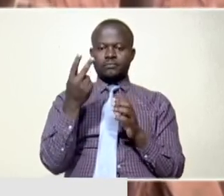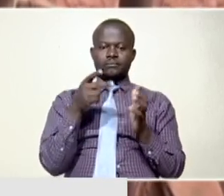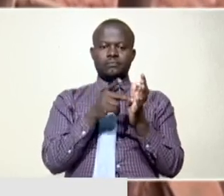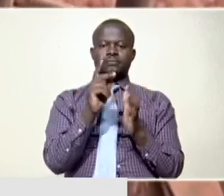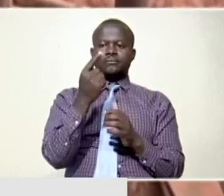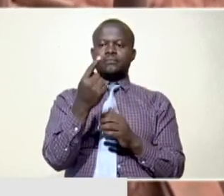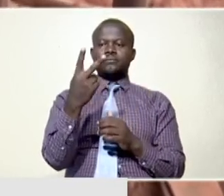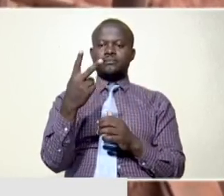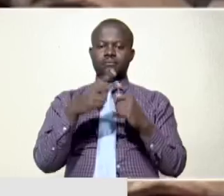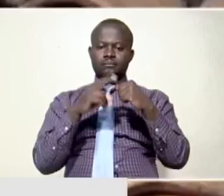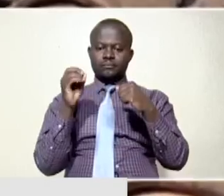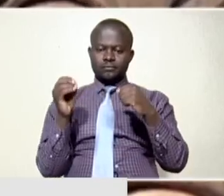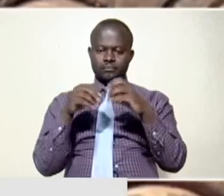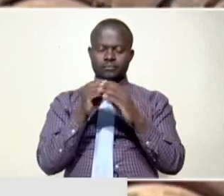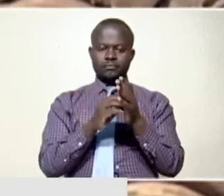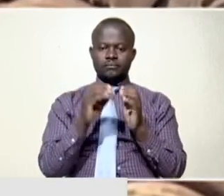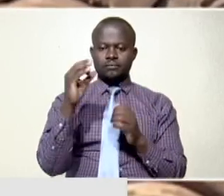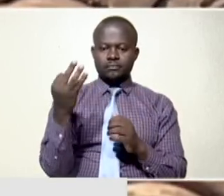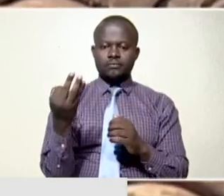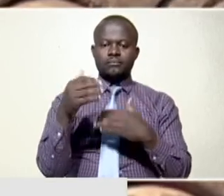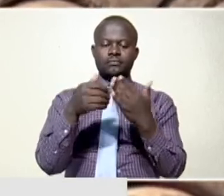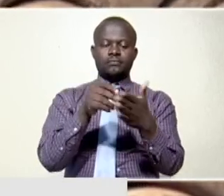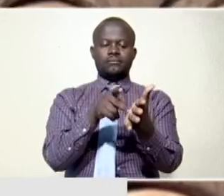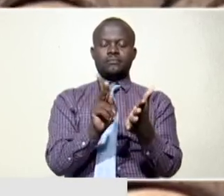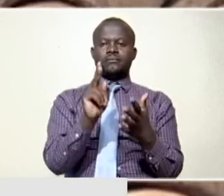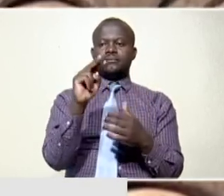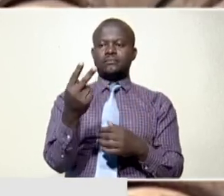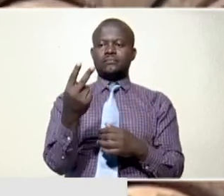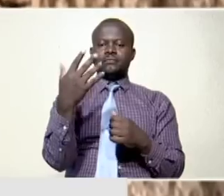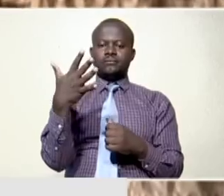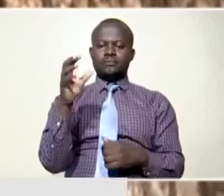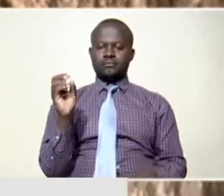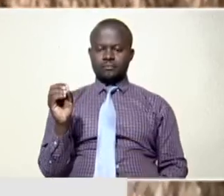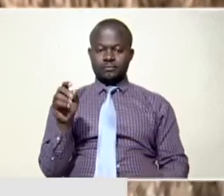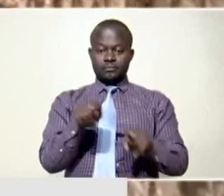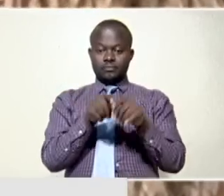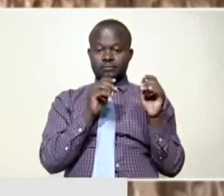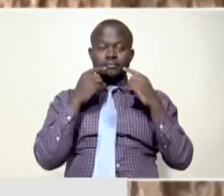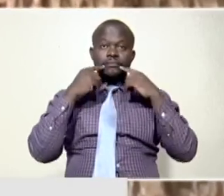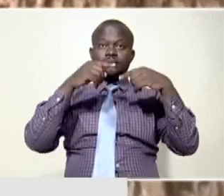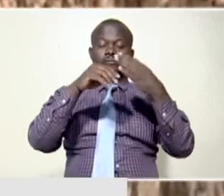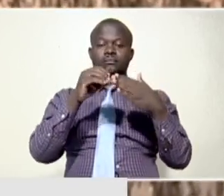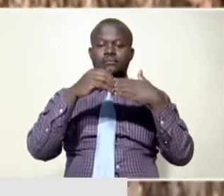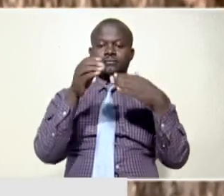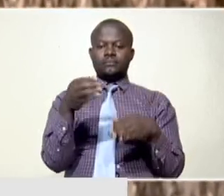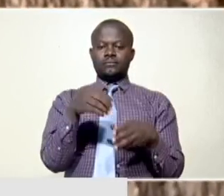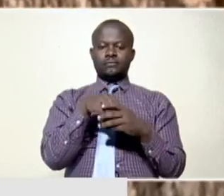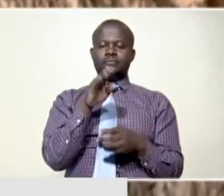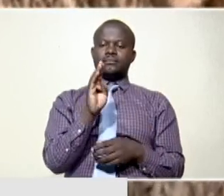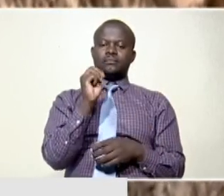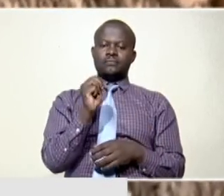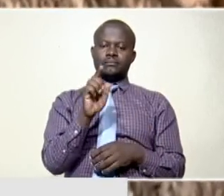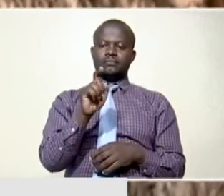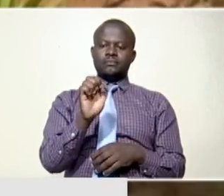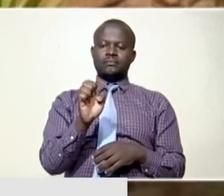bakishyura 170,000, nabo mu cya gatatu bakishyura 2,500. Nk'uko bitangazwa n'abakuriye Societe Bwimu Limited,